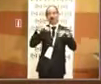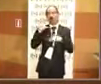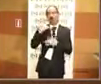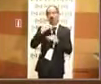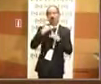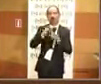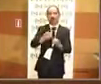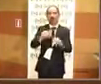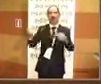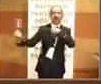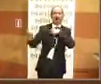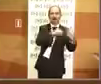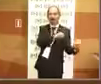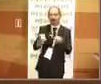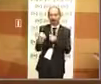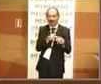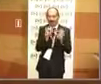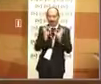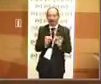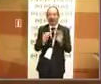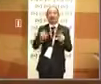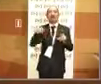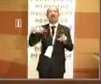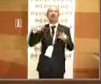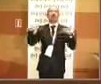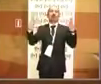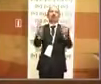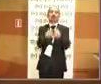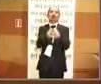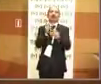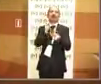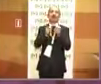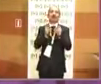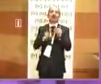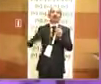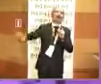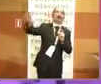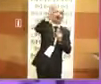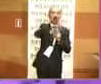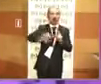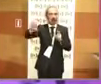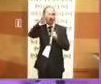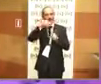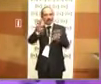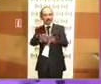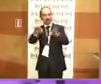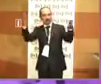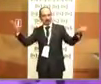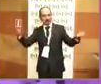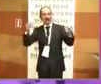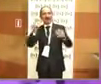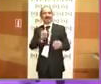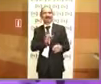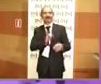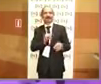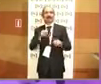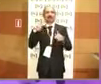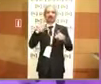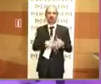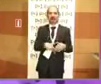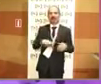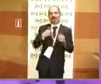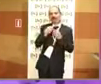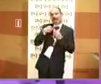noi ci batteremo per un'unione politica, per un'Europa che riscopra la sua identità sociale, che rilanci il